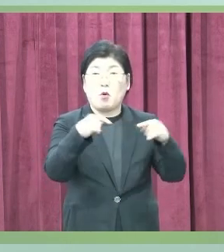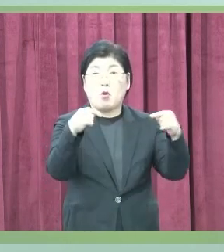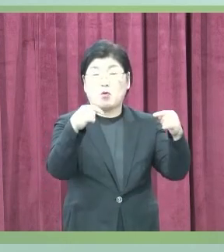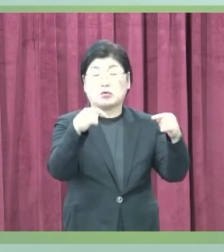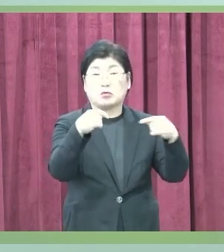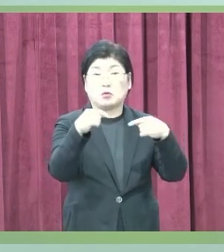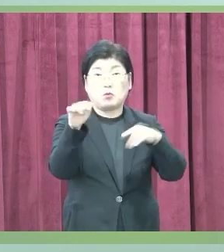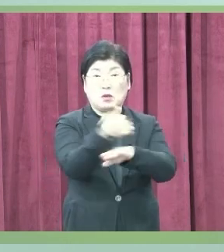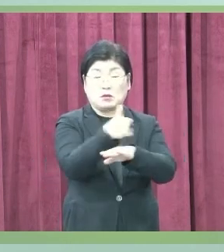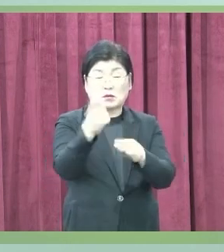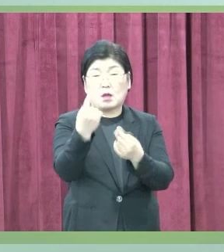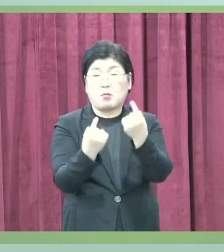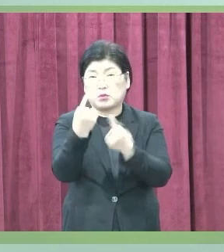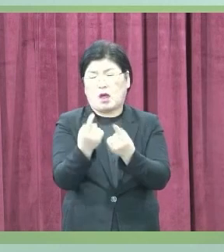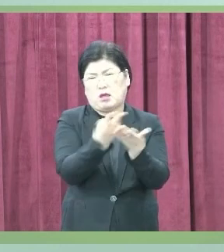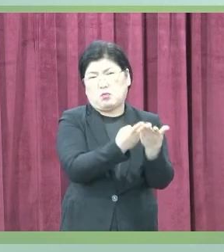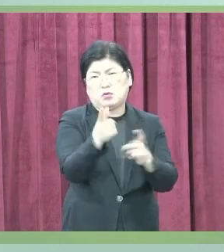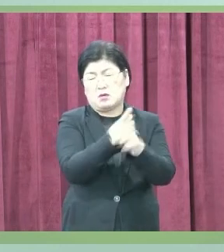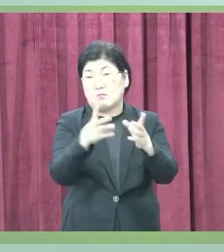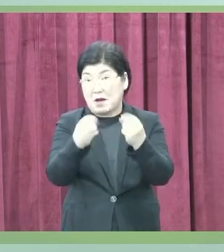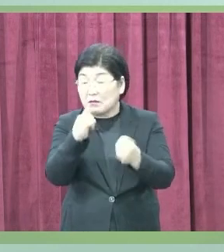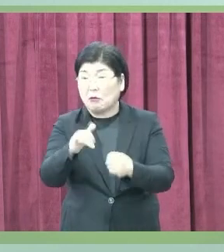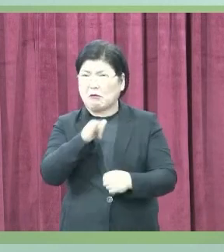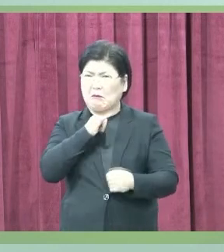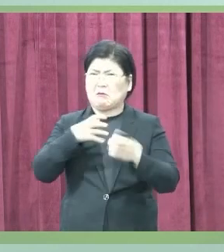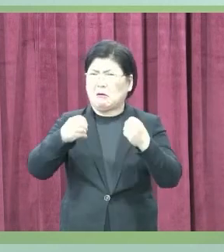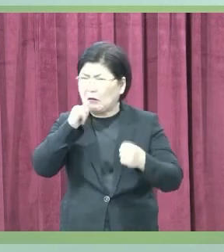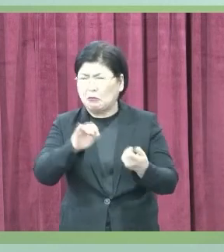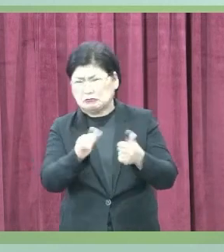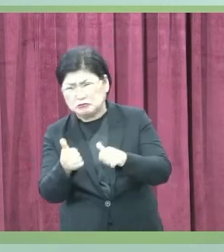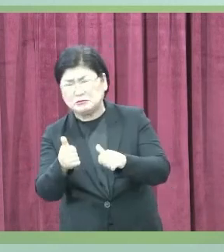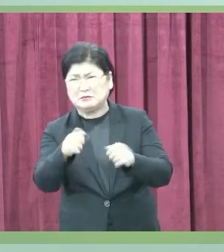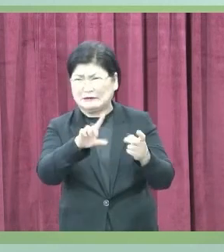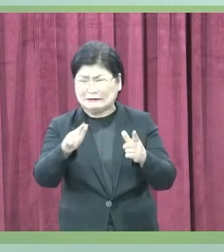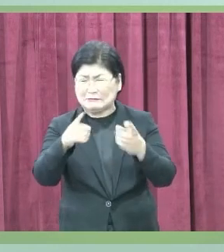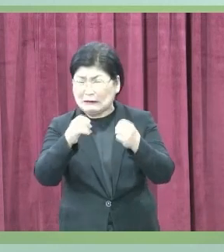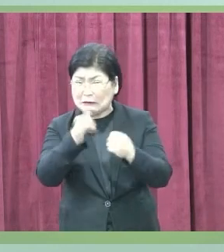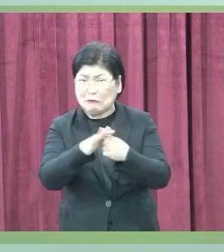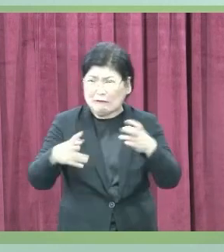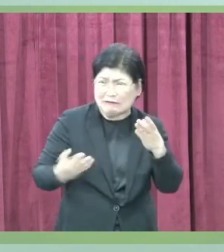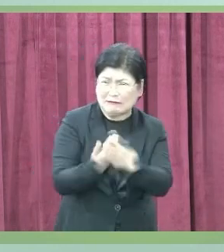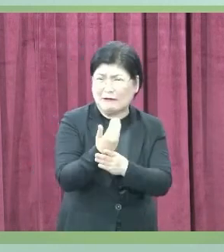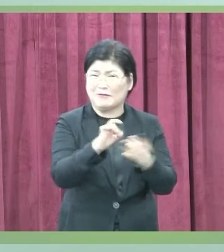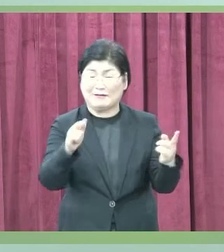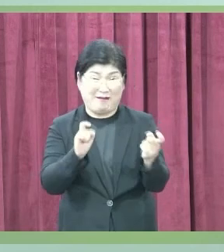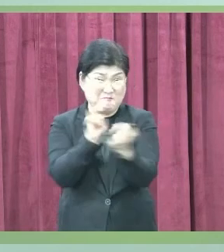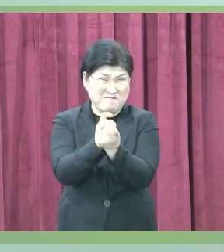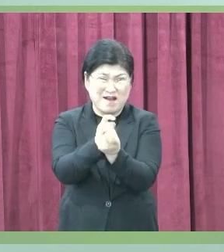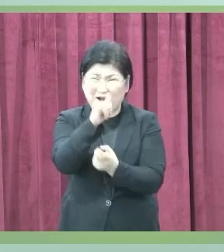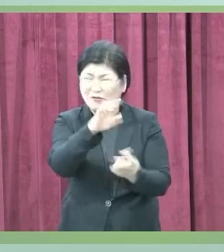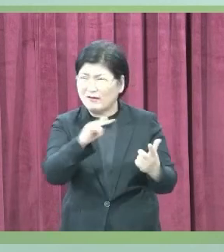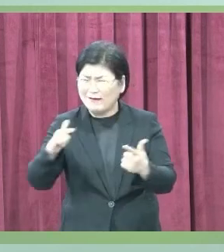사망률 높고, 사망 원인도 여러 가지 질병도 있지만 사고사도 많고, 이러한 여러 가지